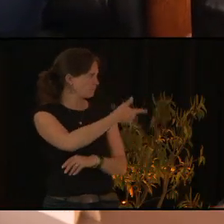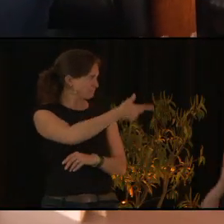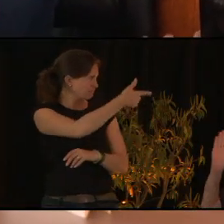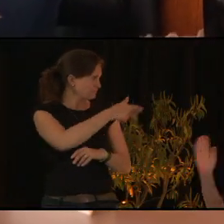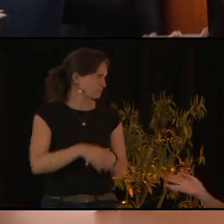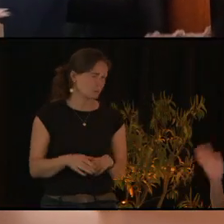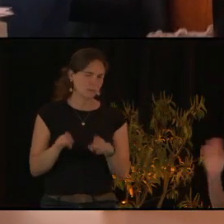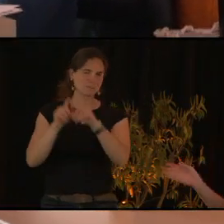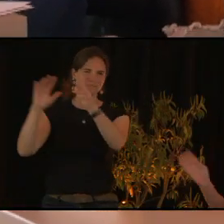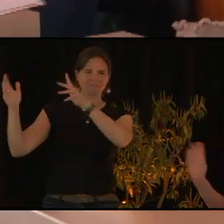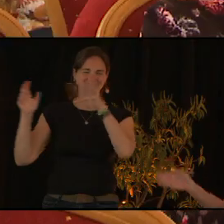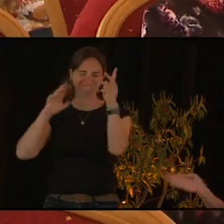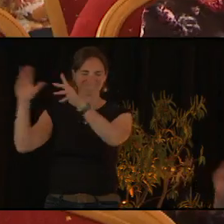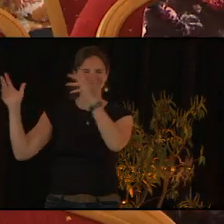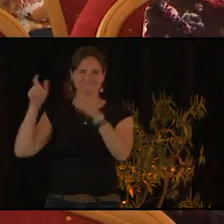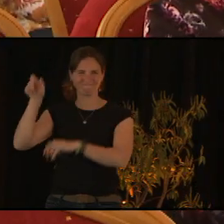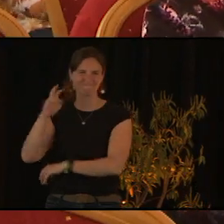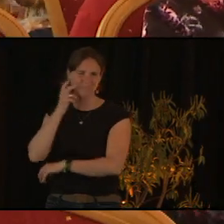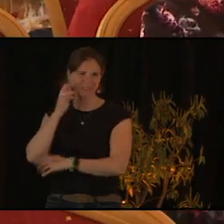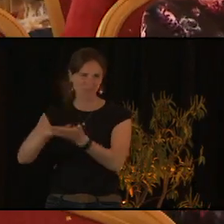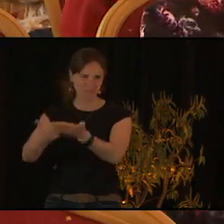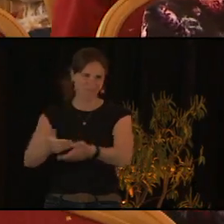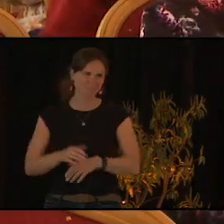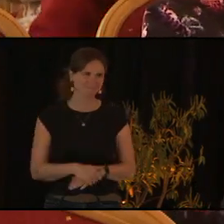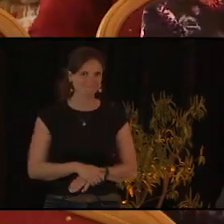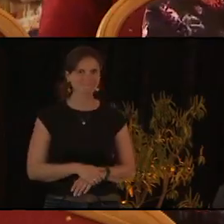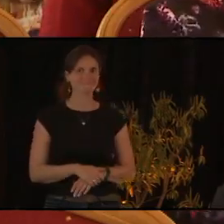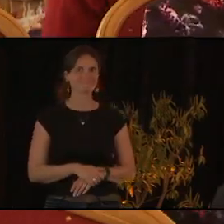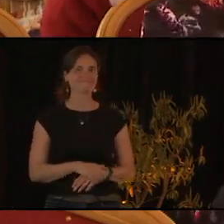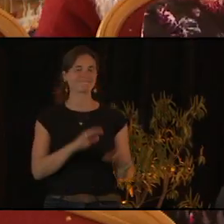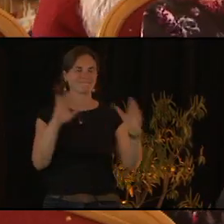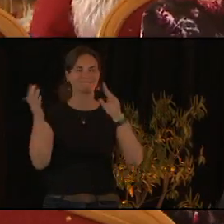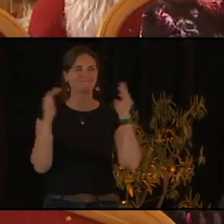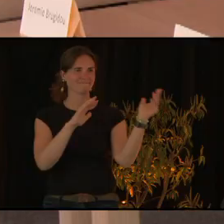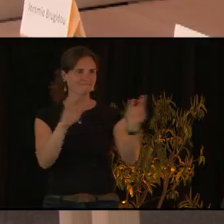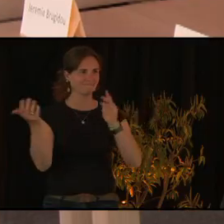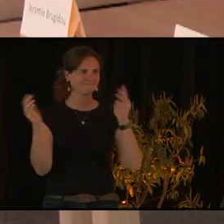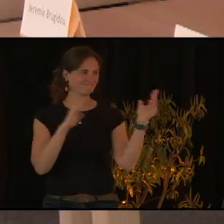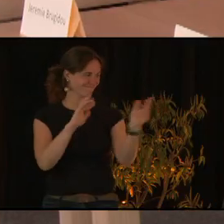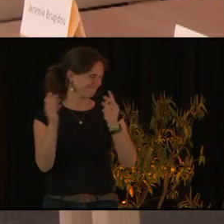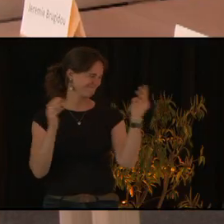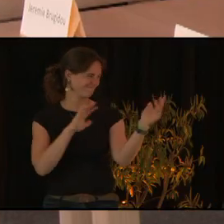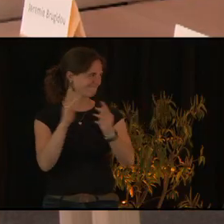c'était. Voilà, je suis partie, comme je disais, dans des descriptions, je me suis dit, non, c'est. Voilà, non.